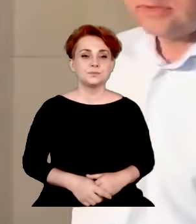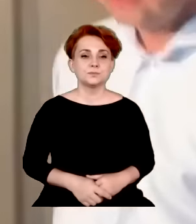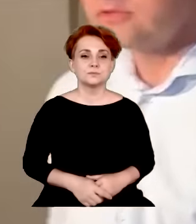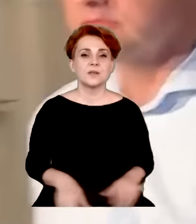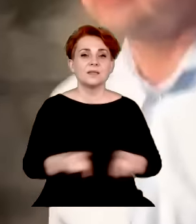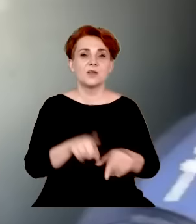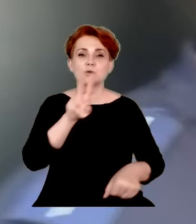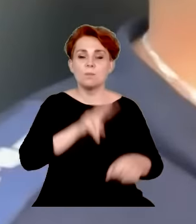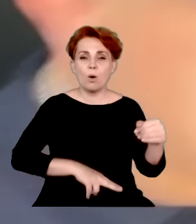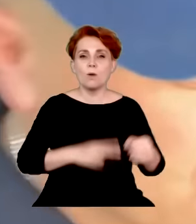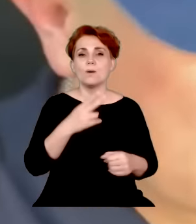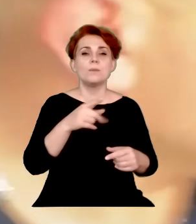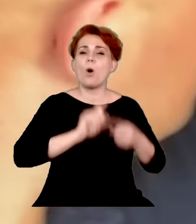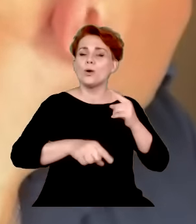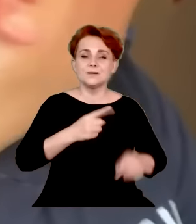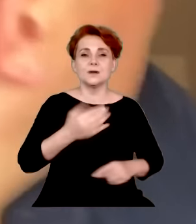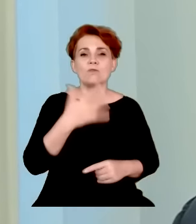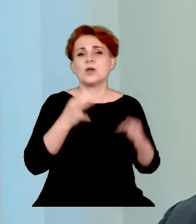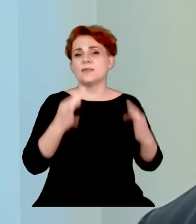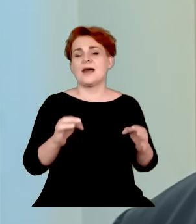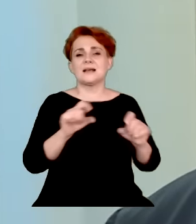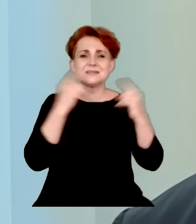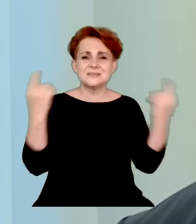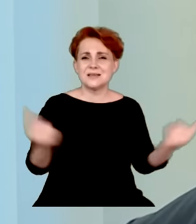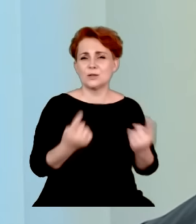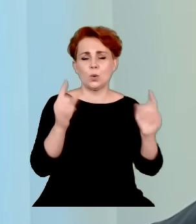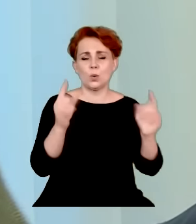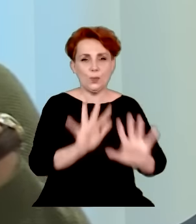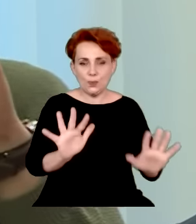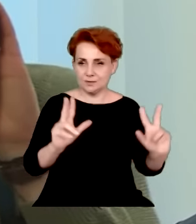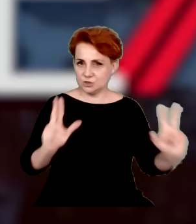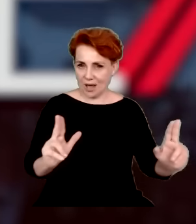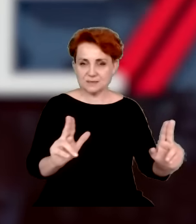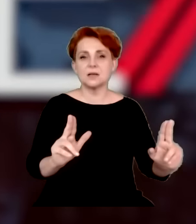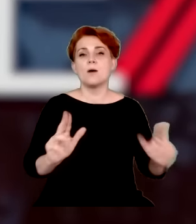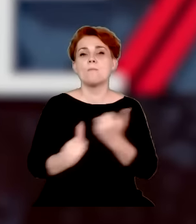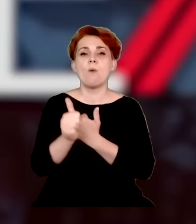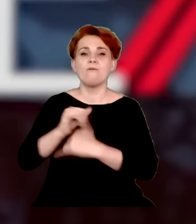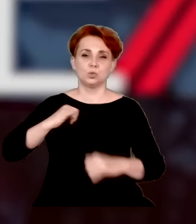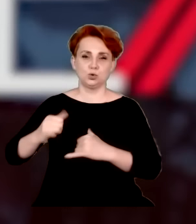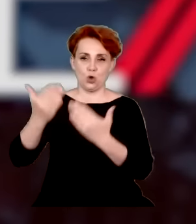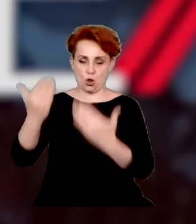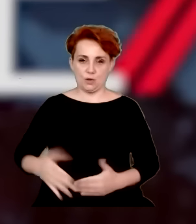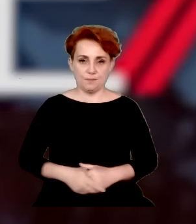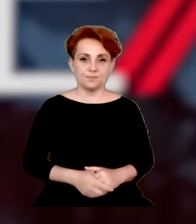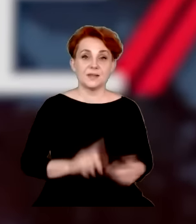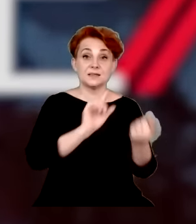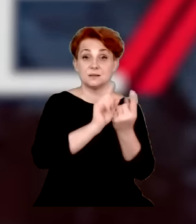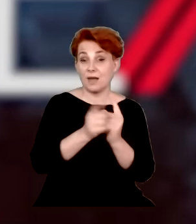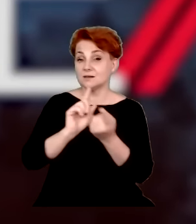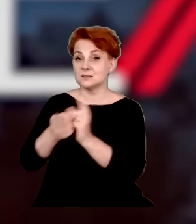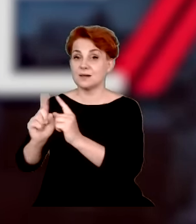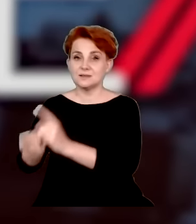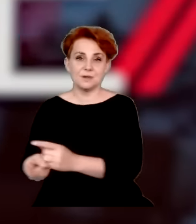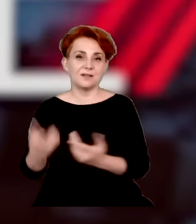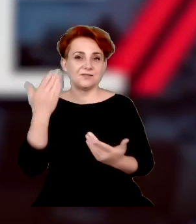podkreśla, że obecna sytuacja jest przejściowa i wynika z rządów bezprawia ekipy Donalda Tuska. Zmiany, zmiany, zmiany. Rzecz jasna